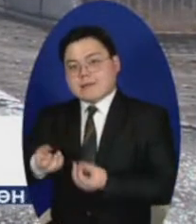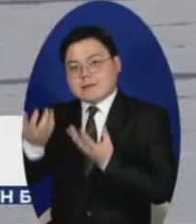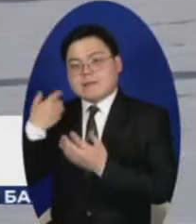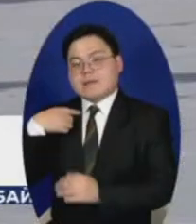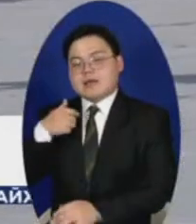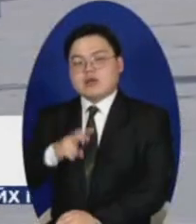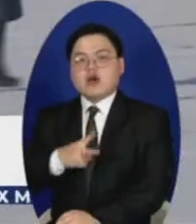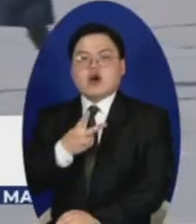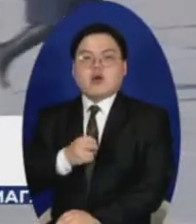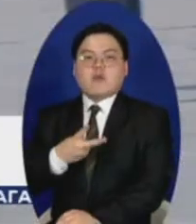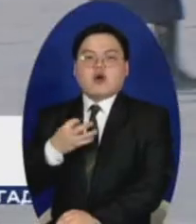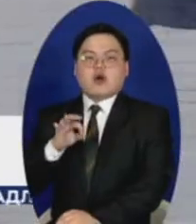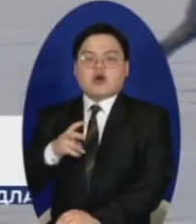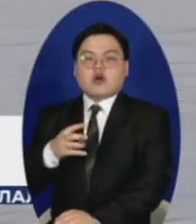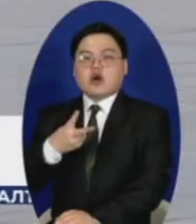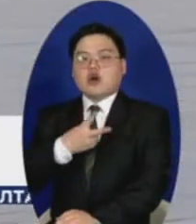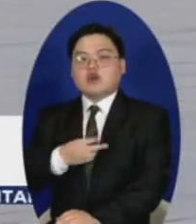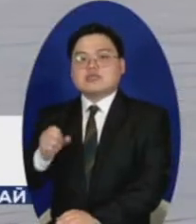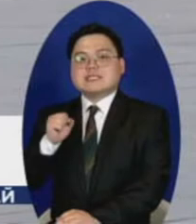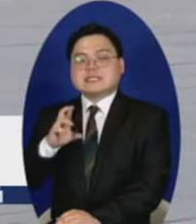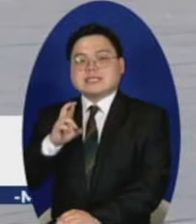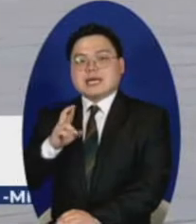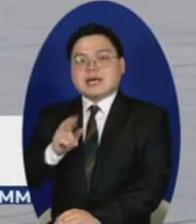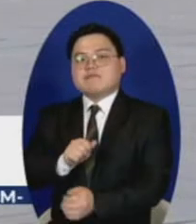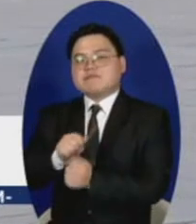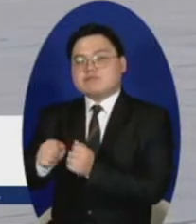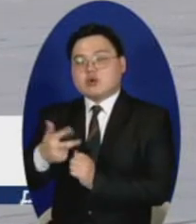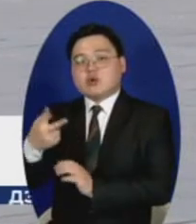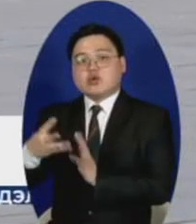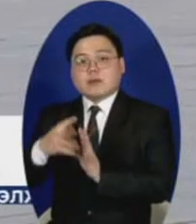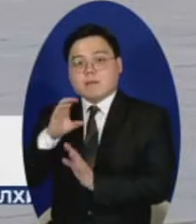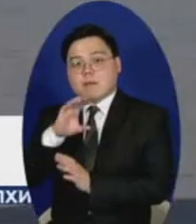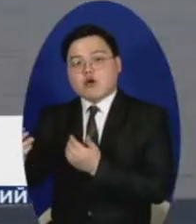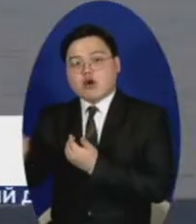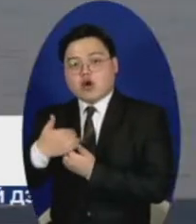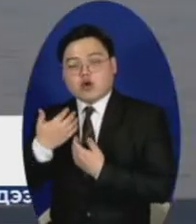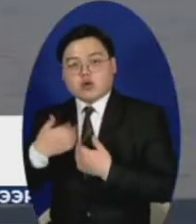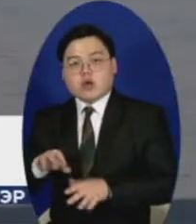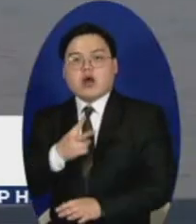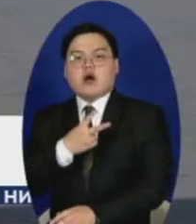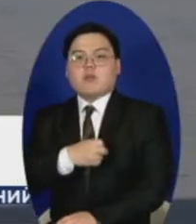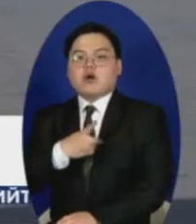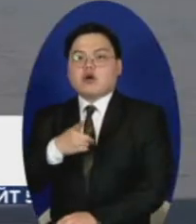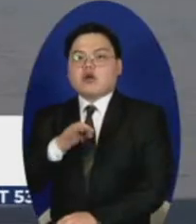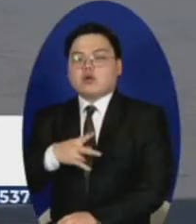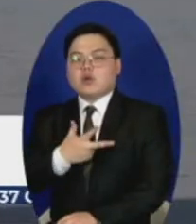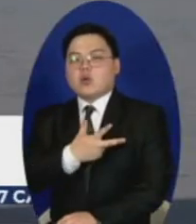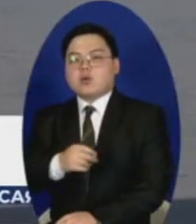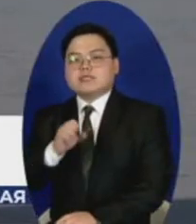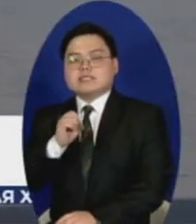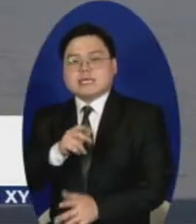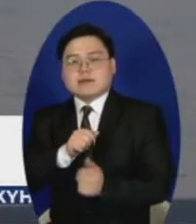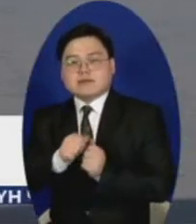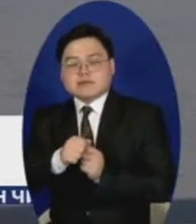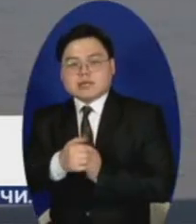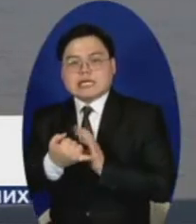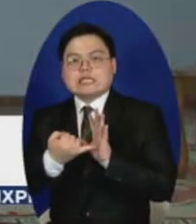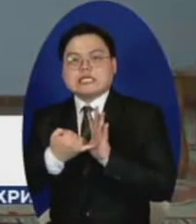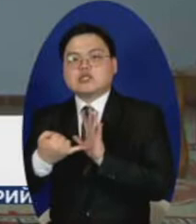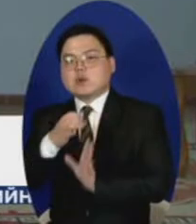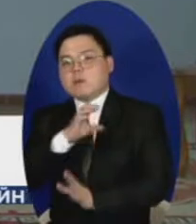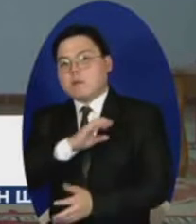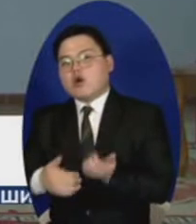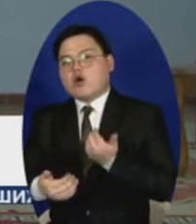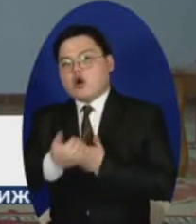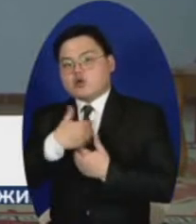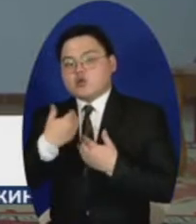сая төгрөгийн хөрөнгө оруулалтаар 39 байгууллага хамрагдсан бол 2021 онд 300 сая төгрөгийн хөрөнгө оруулалтаар 66 байгууллага хамрагджээ.